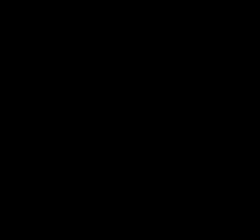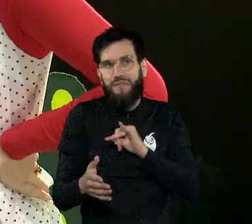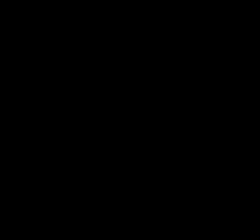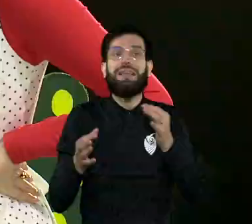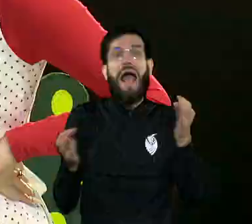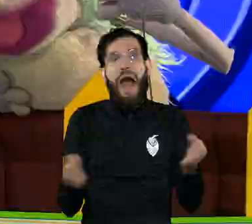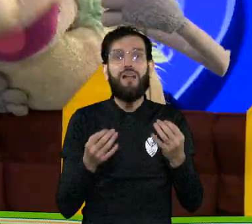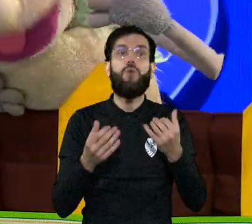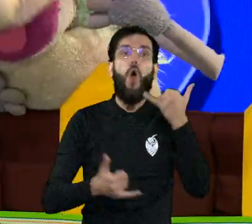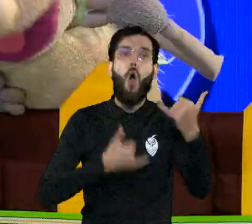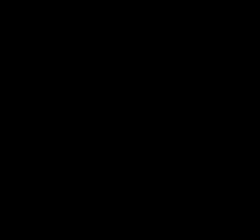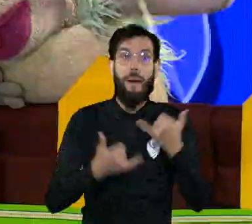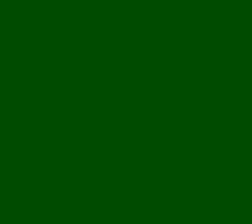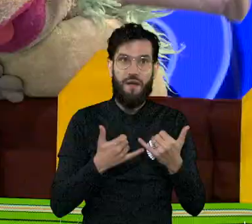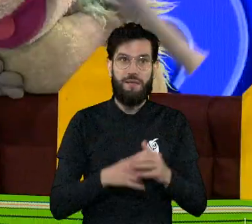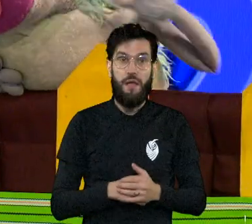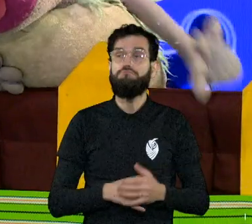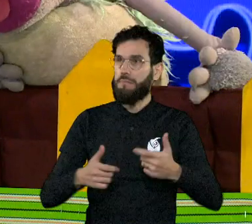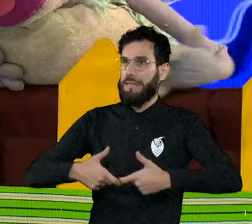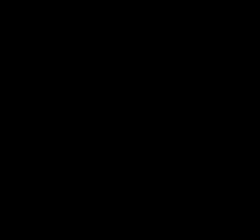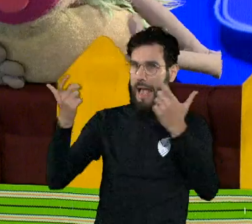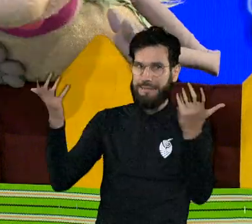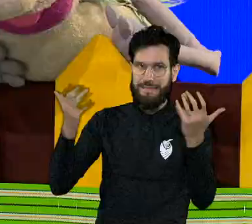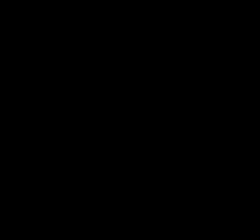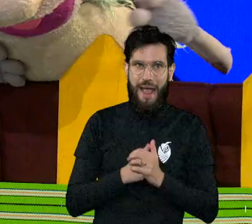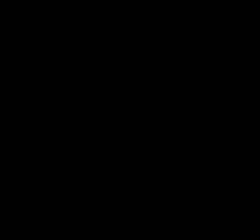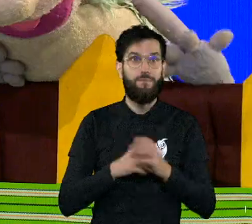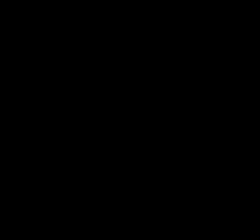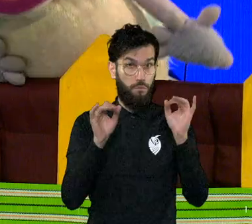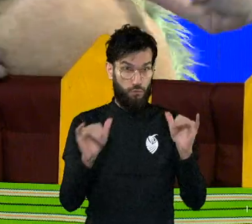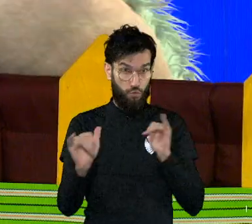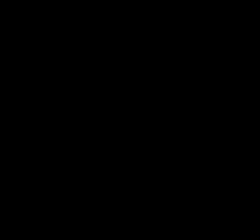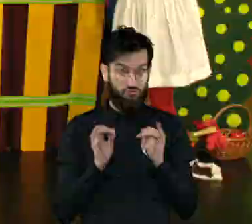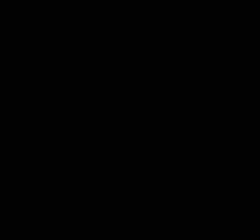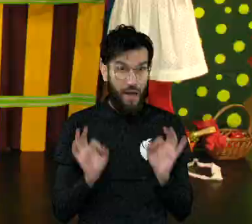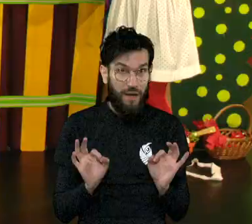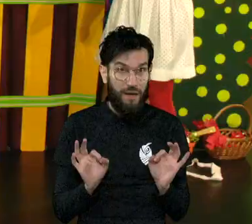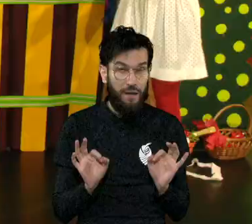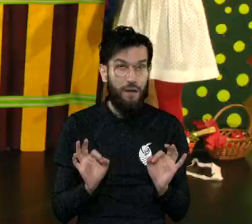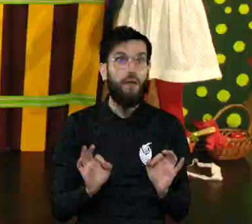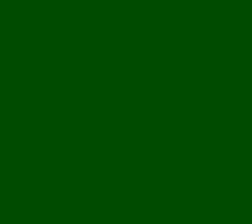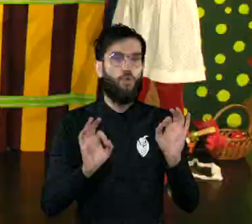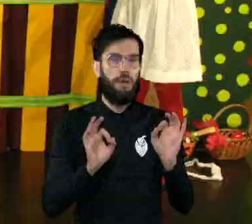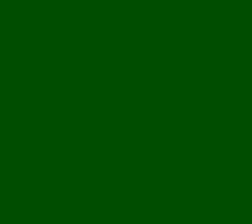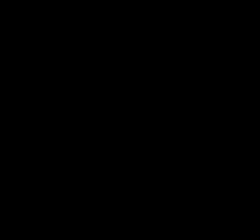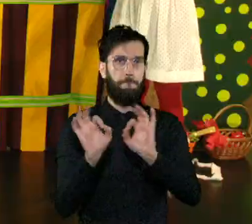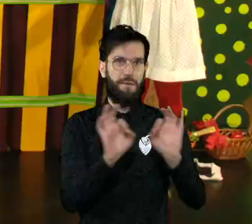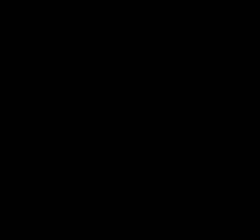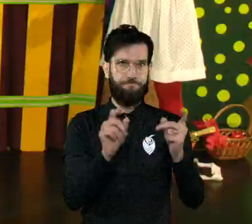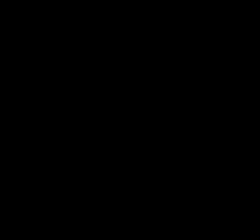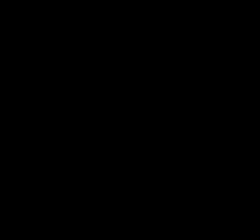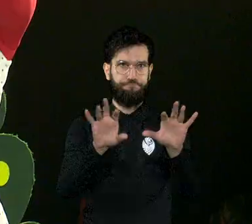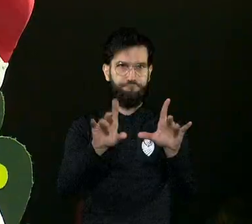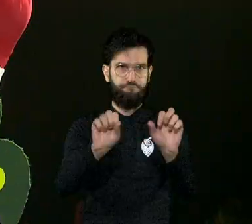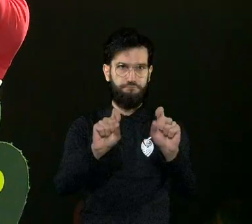zopakujete. Jasné. Tak, rozcvičíme sa. No, áno. Pripravíme si ručičky